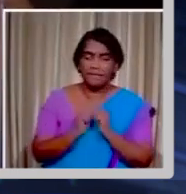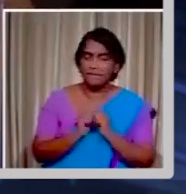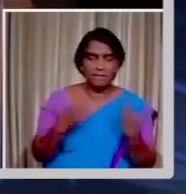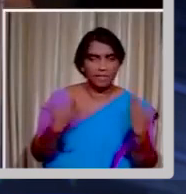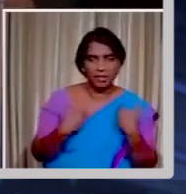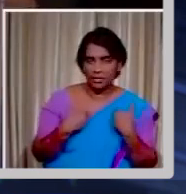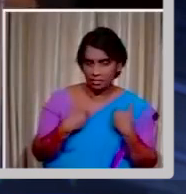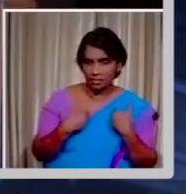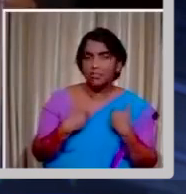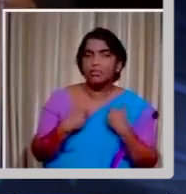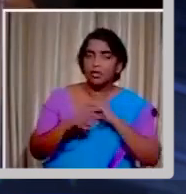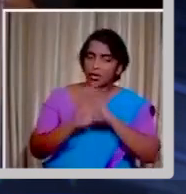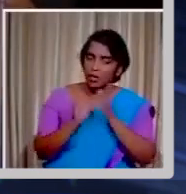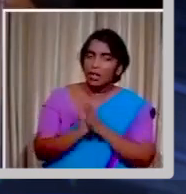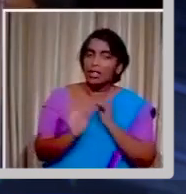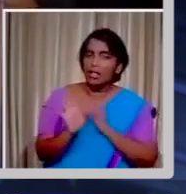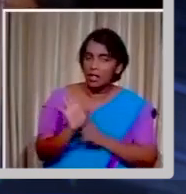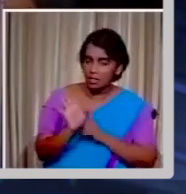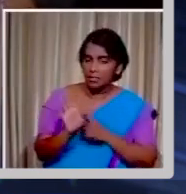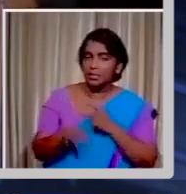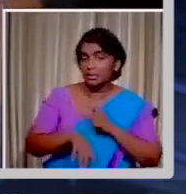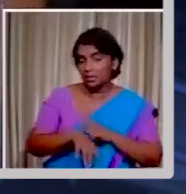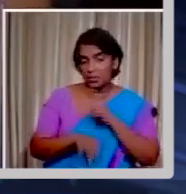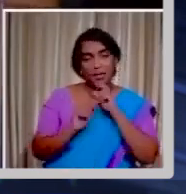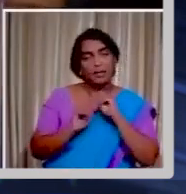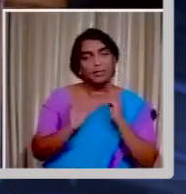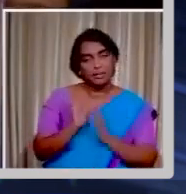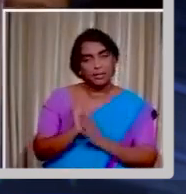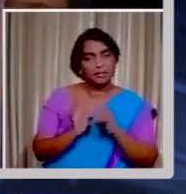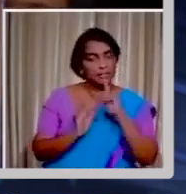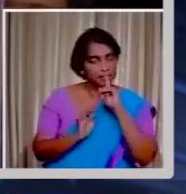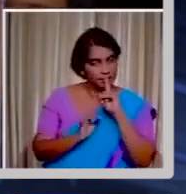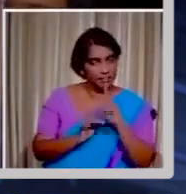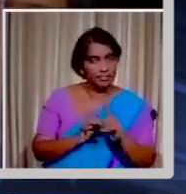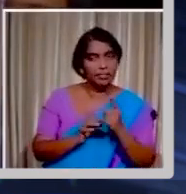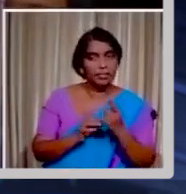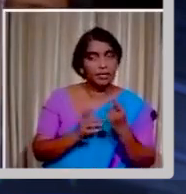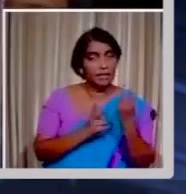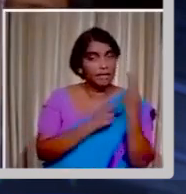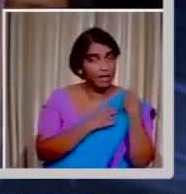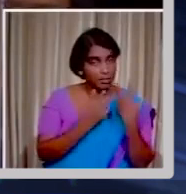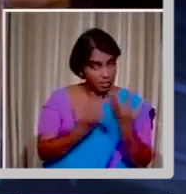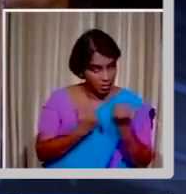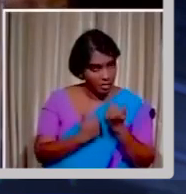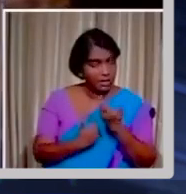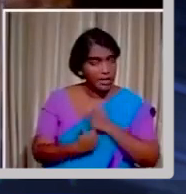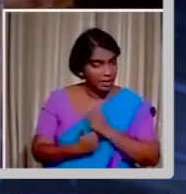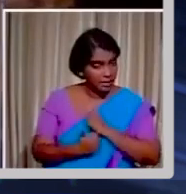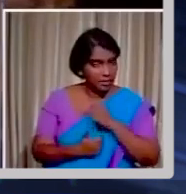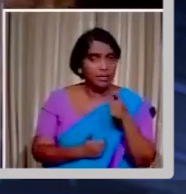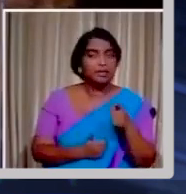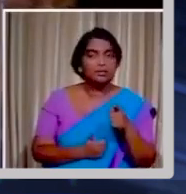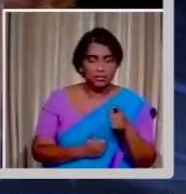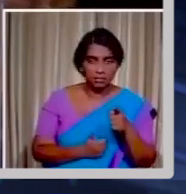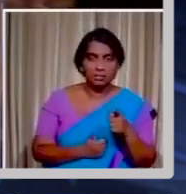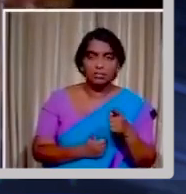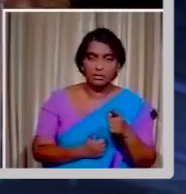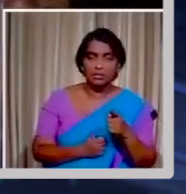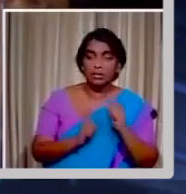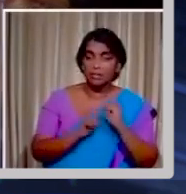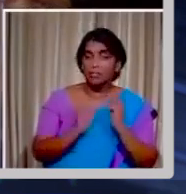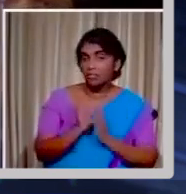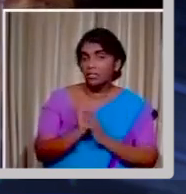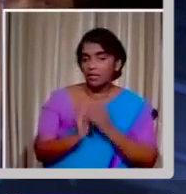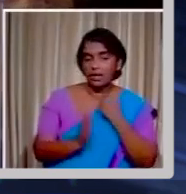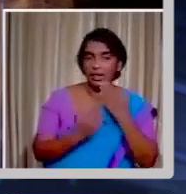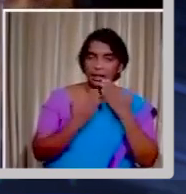விஜயசேகர தெரிவித்துள்ளார். தனது உத்தியோக டுவிட்டர் தளத்தில் அவர் இதனை தெரிவித்துள்ளார். இந்த பதிவில் கப்பலிலிருந்து நேற்று தரையிறக்கப்பட இருந்த சூப்பர்